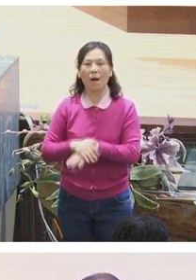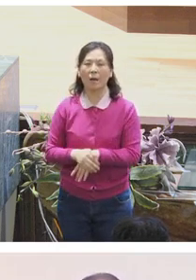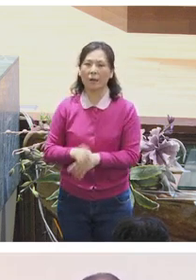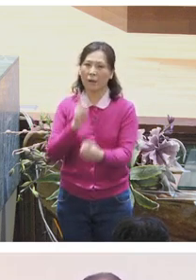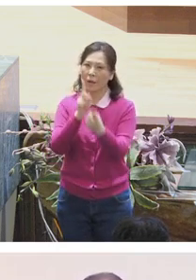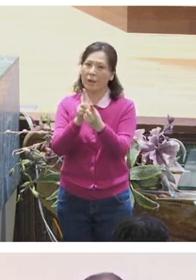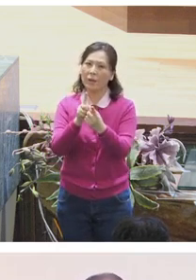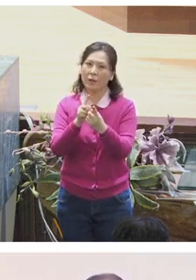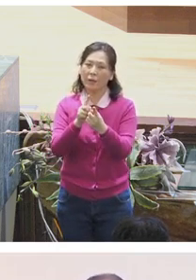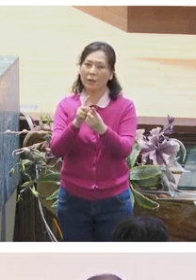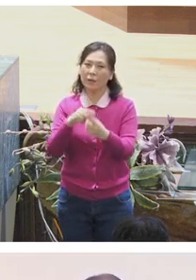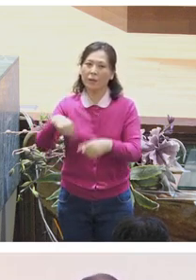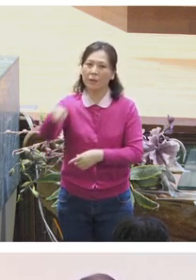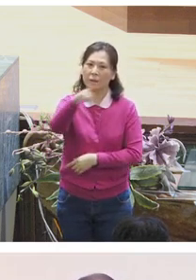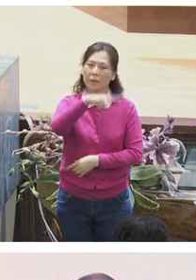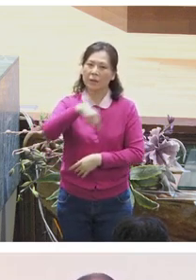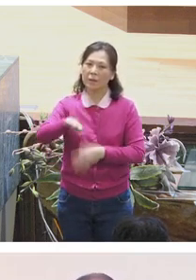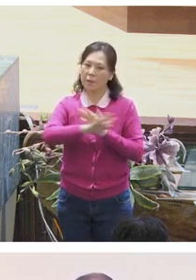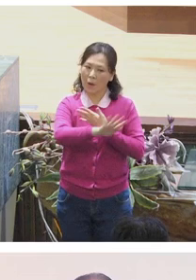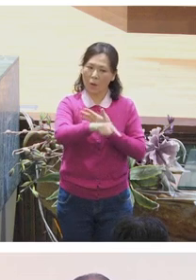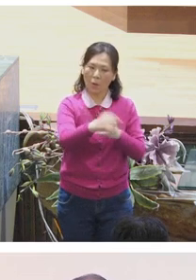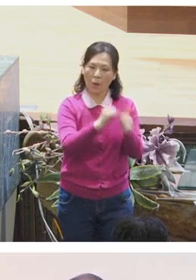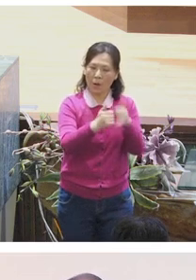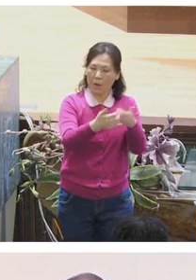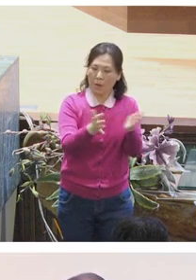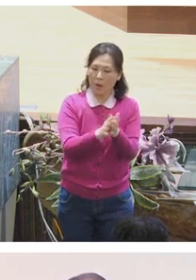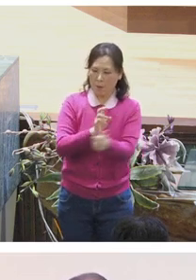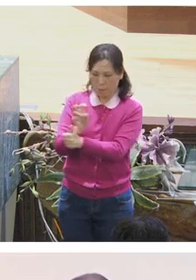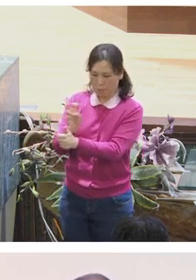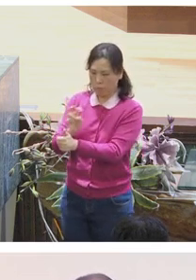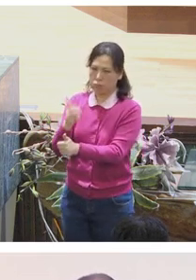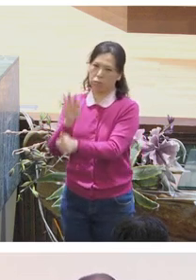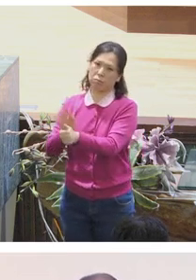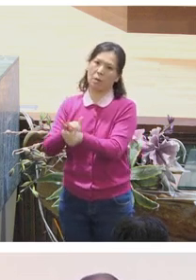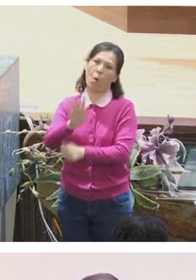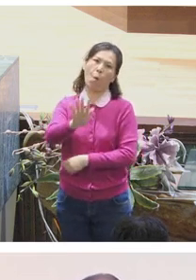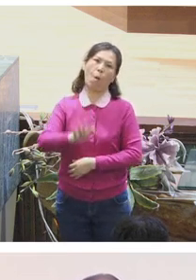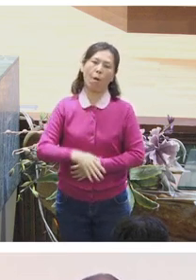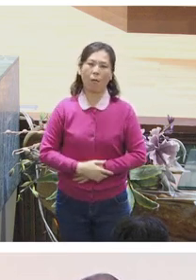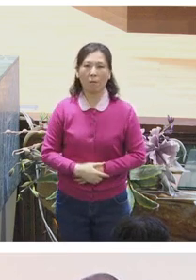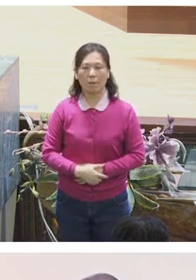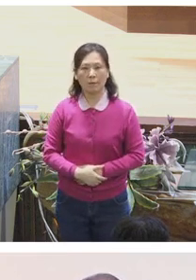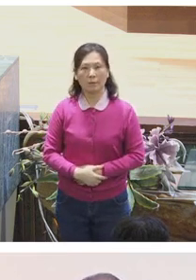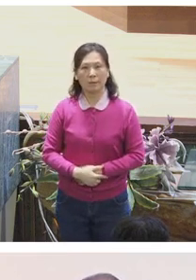做外部监督的会更有利啦。好，那包括